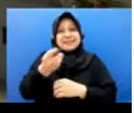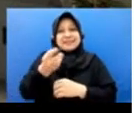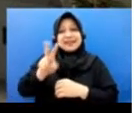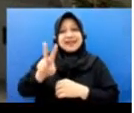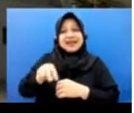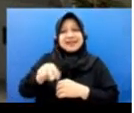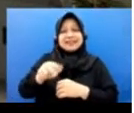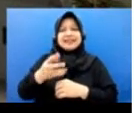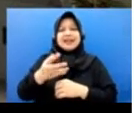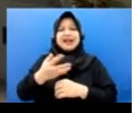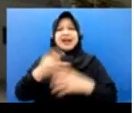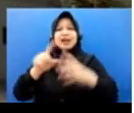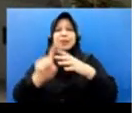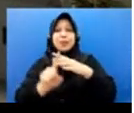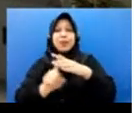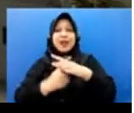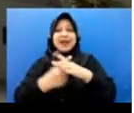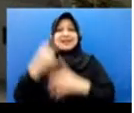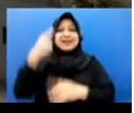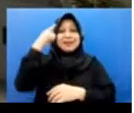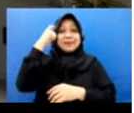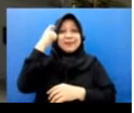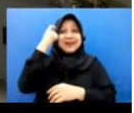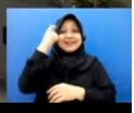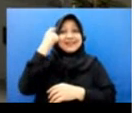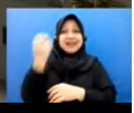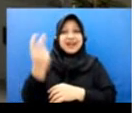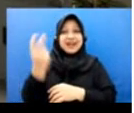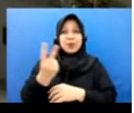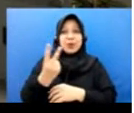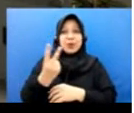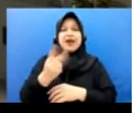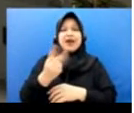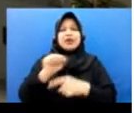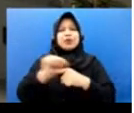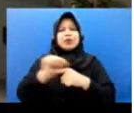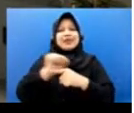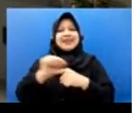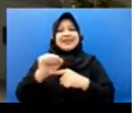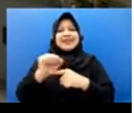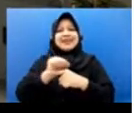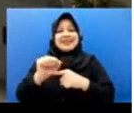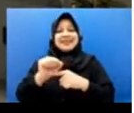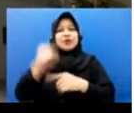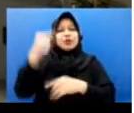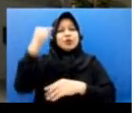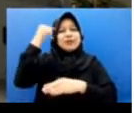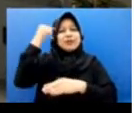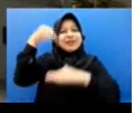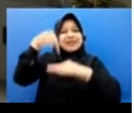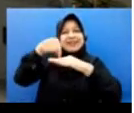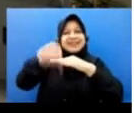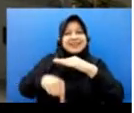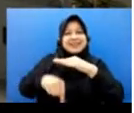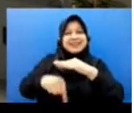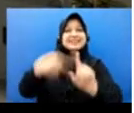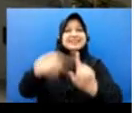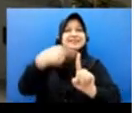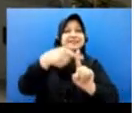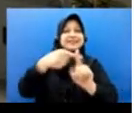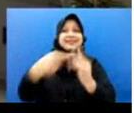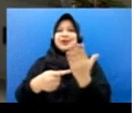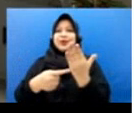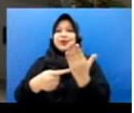ke pelajaran yang kedua, yaitu training untuk critical thinking, berpikir kritis dan teknologi. Nah,